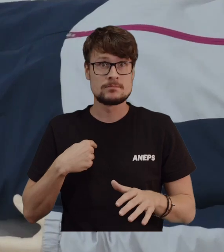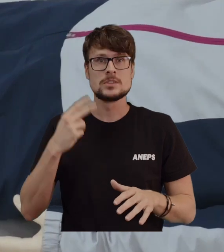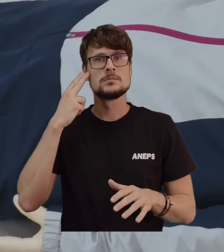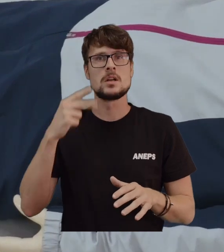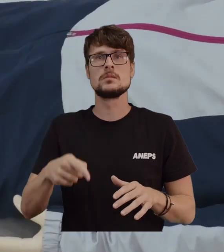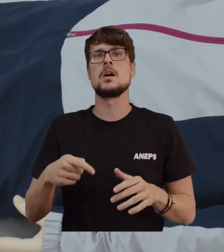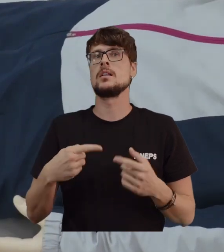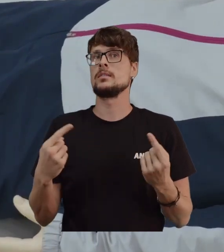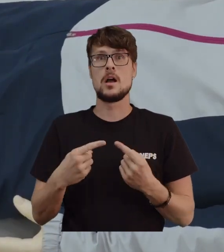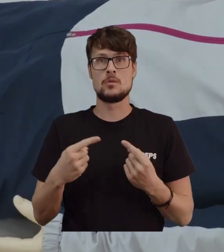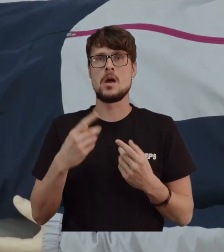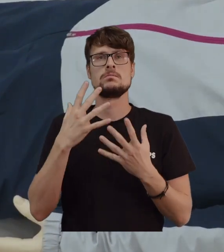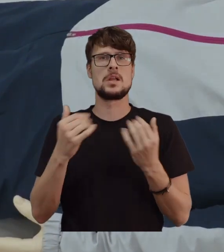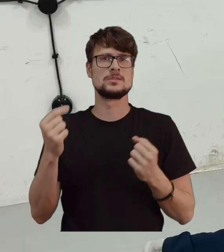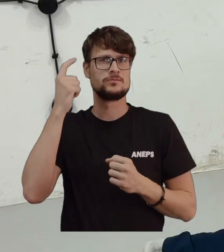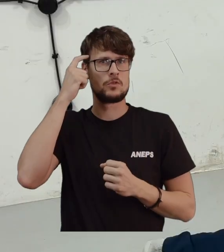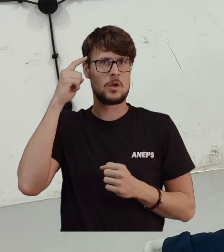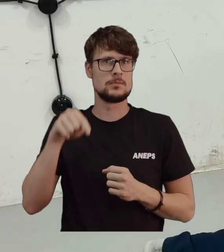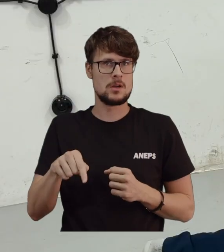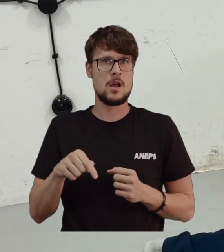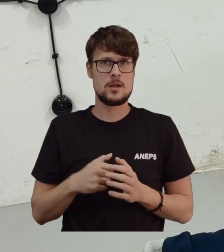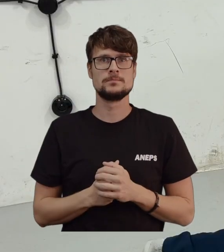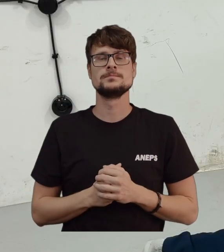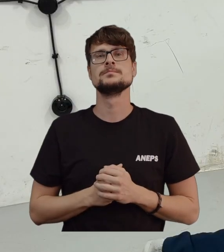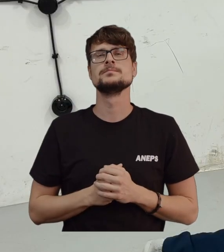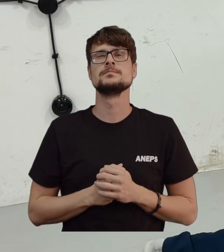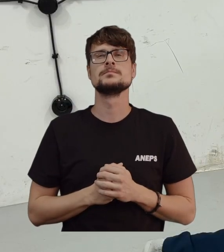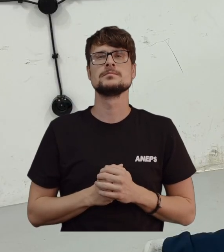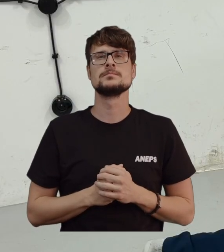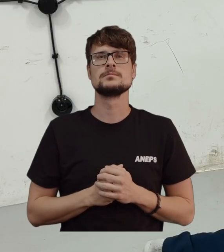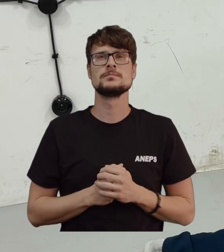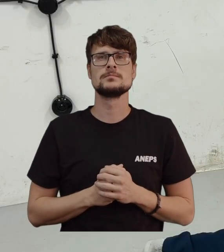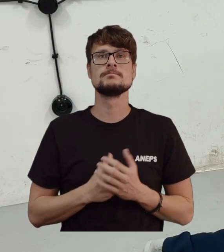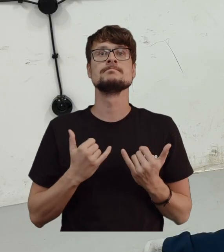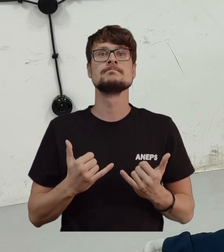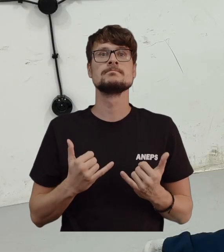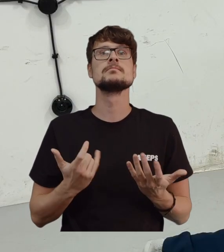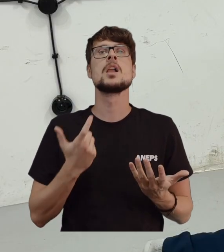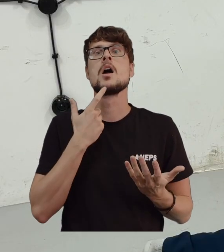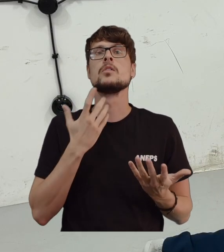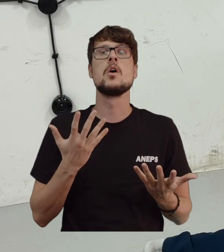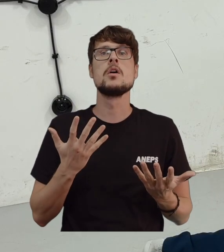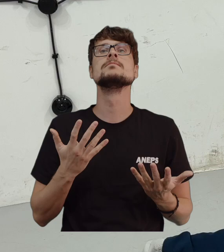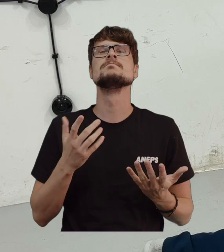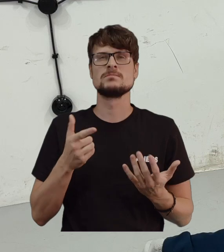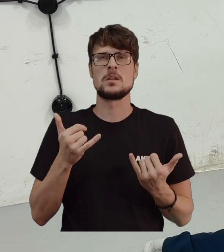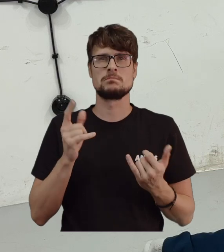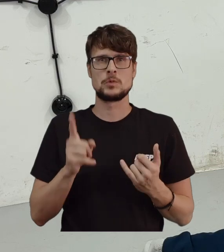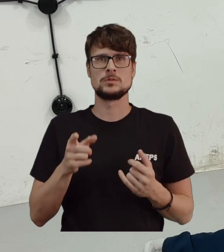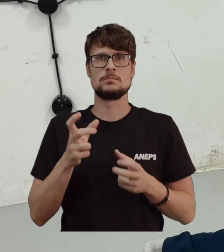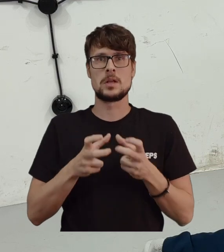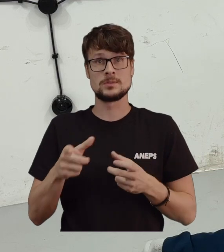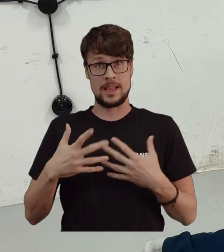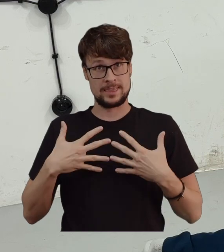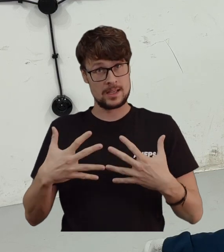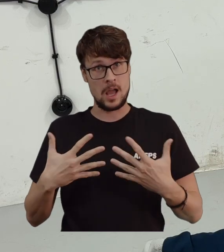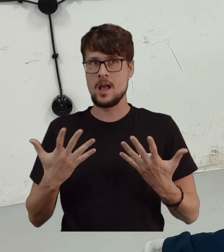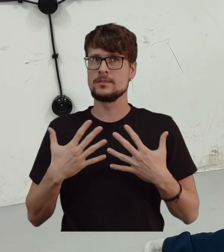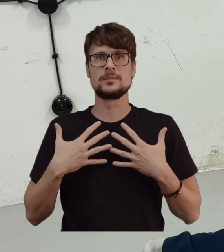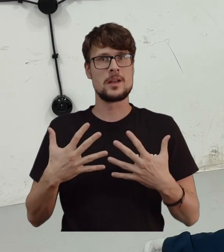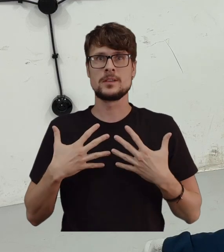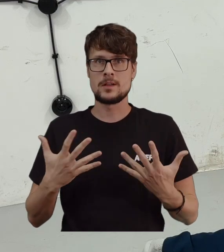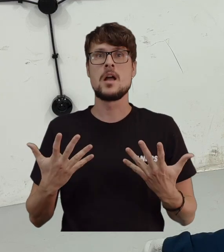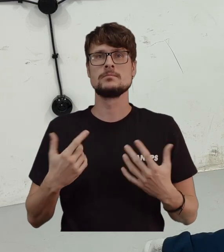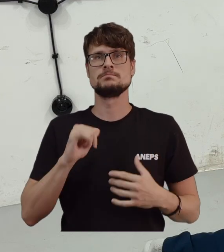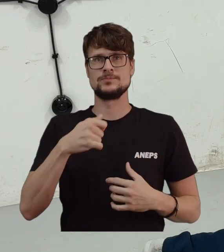ma? Ak nereaguje ani na zatrasenie, ani na oslovenie, je v bezvedomí. Tým pádom ideme vyšetriť,